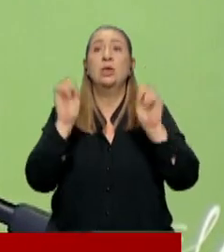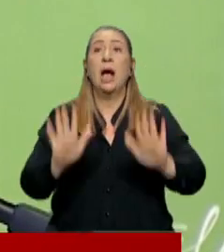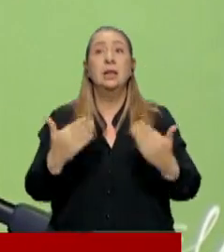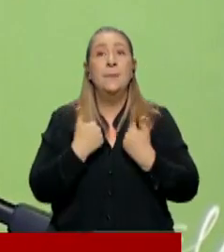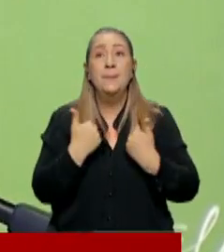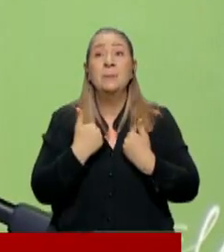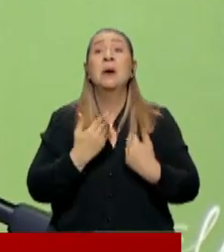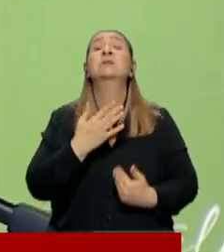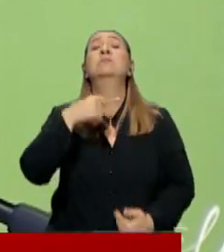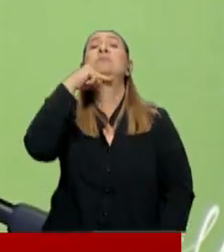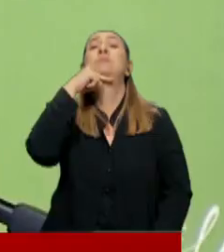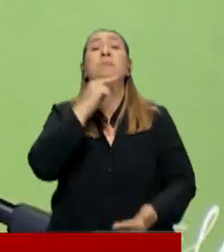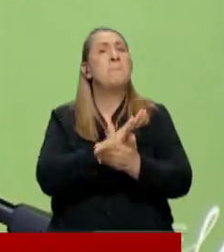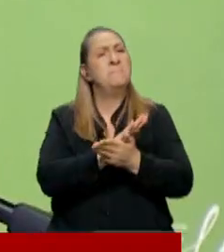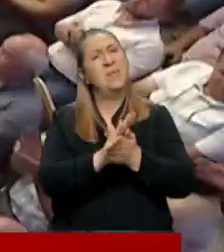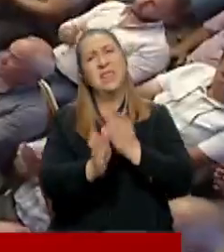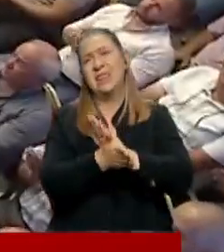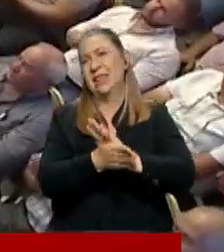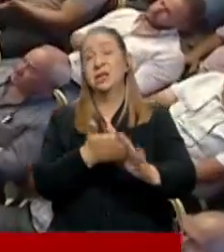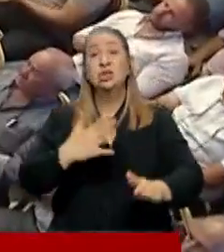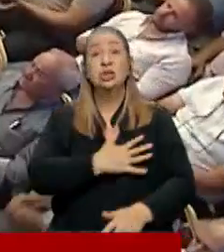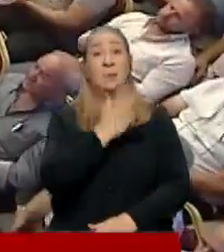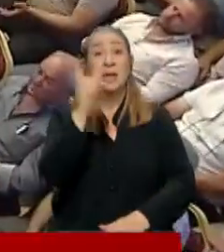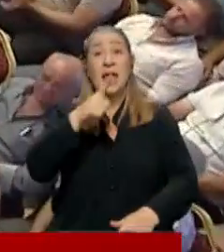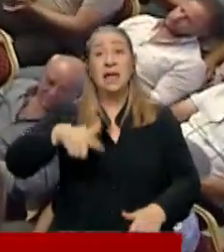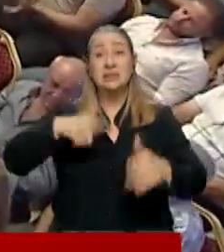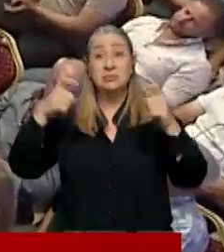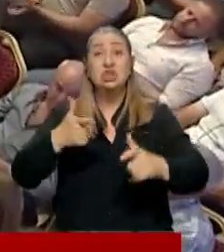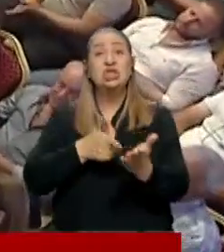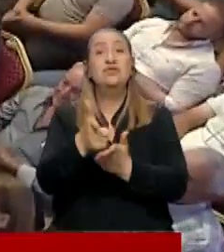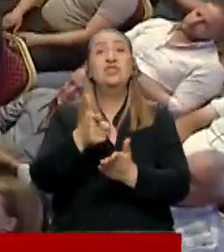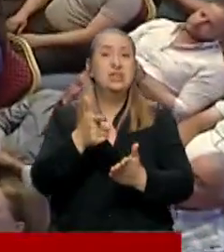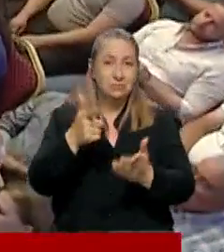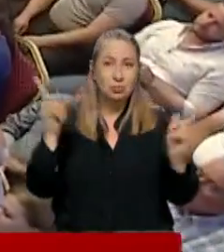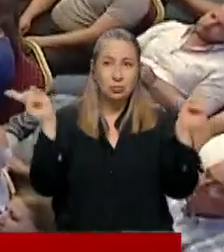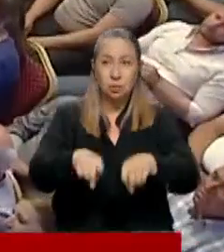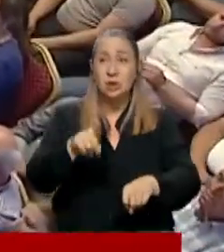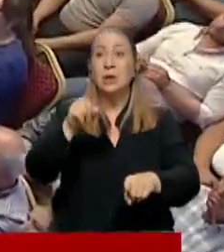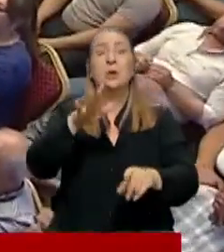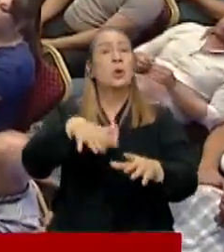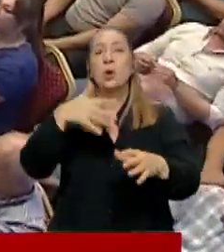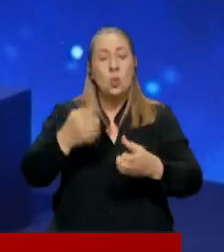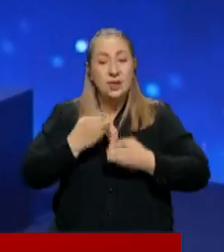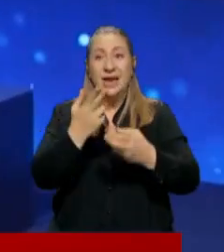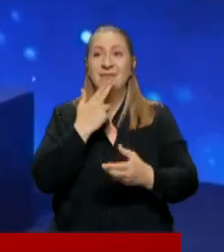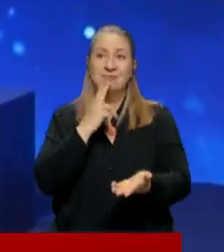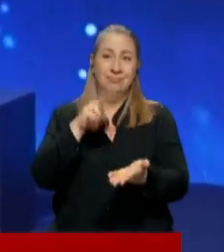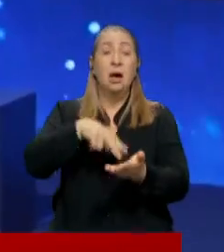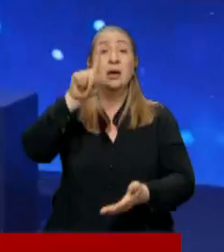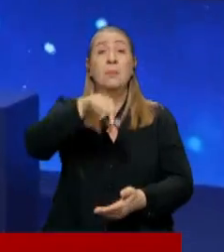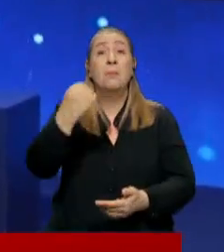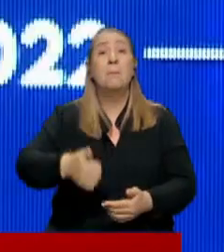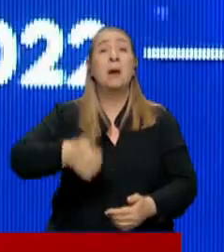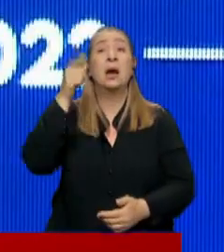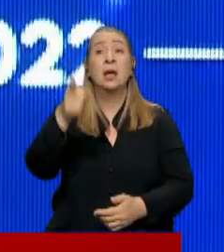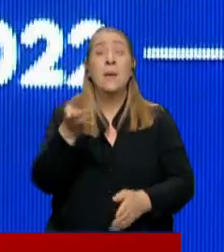kaldım. Artık buraya geldi. CHP liderinin İzmir'de çiftçi buluşmasında kürsüye üretici kadınlar çıktı. Hazine ve Maliye